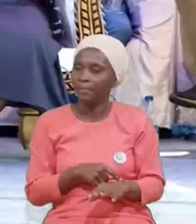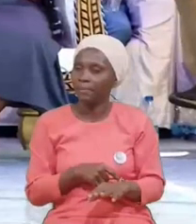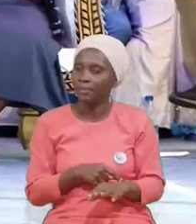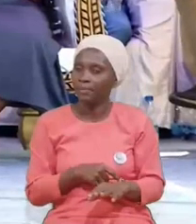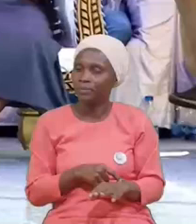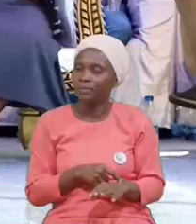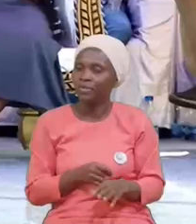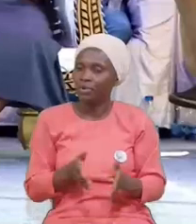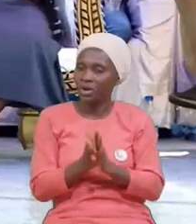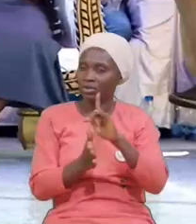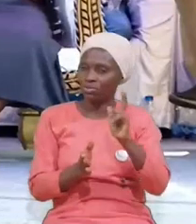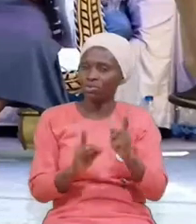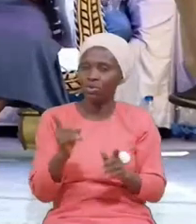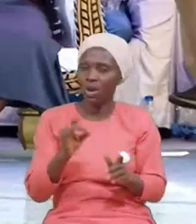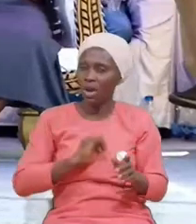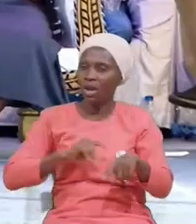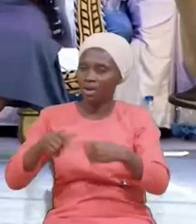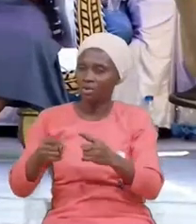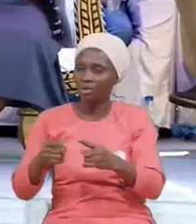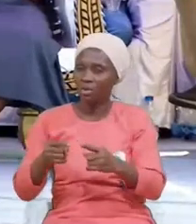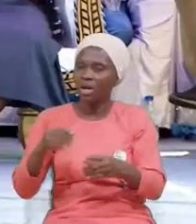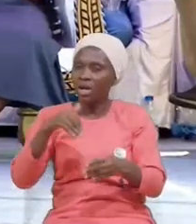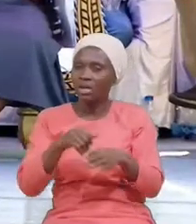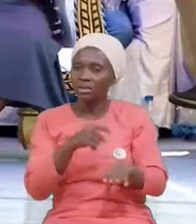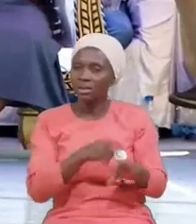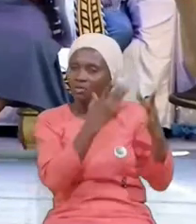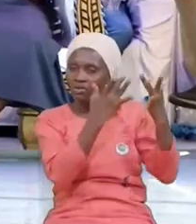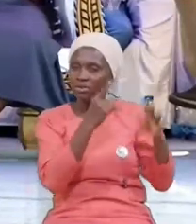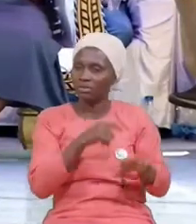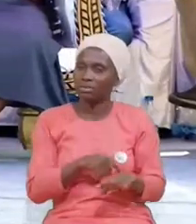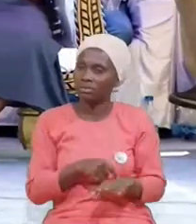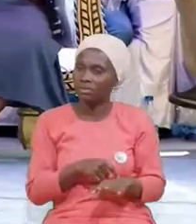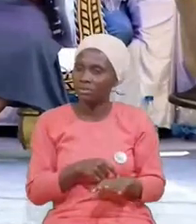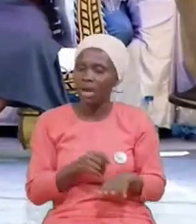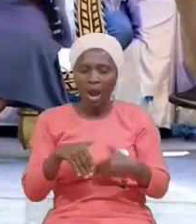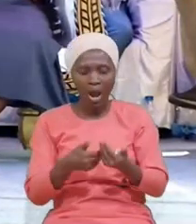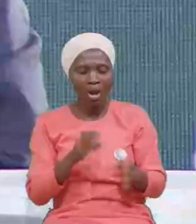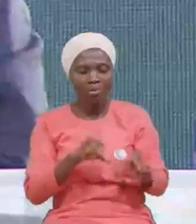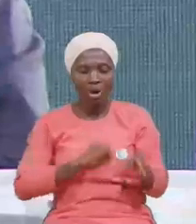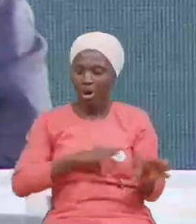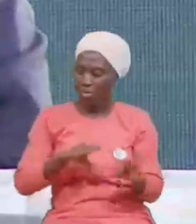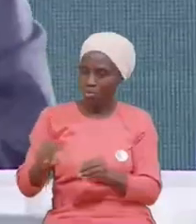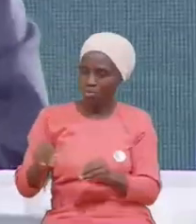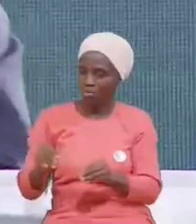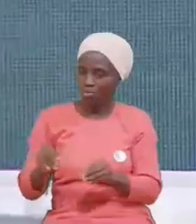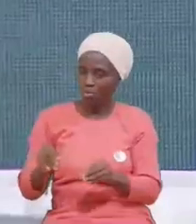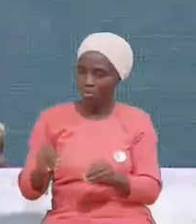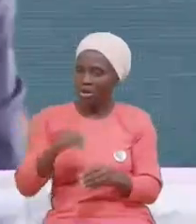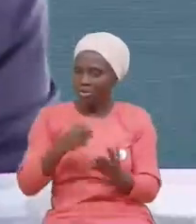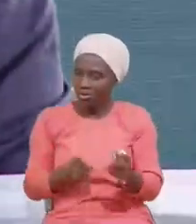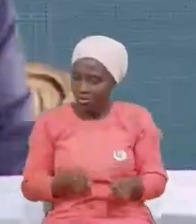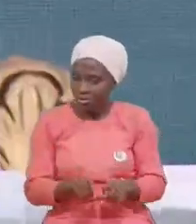faire au cours de la période d'attente? Comment avancer dans la